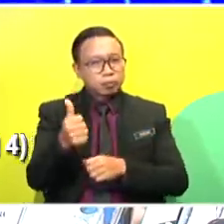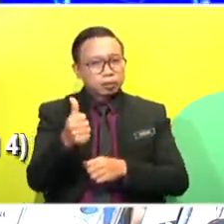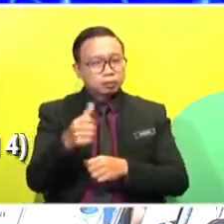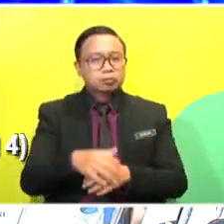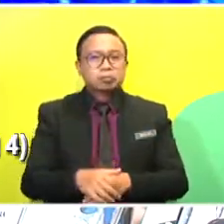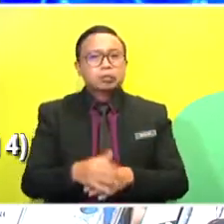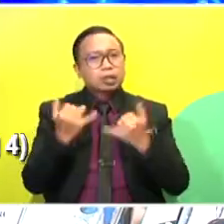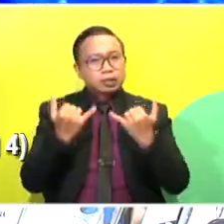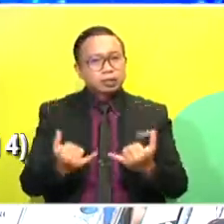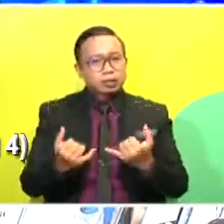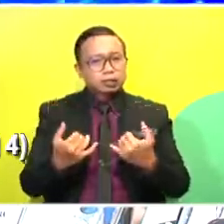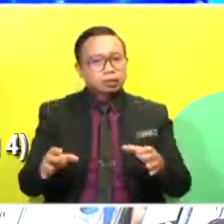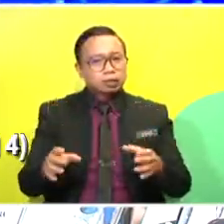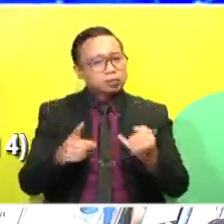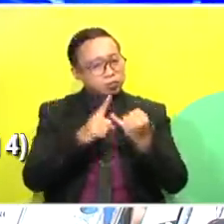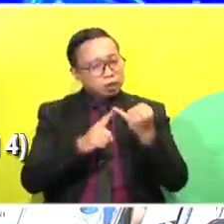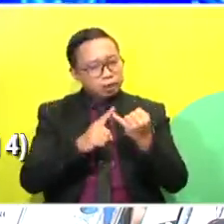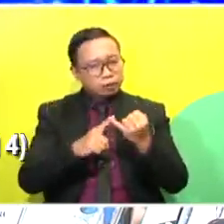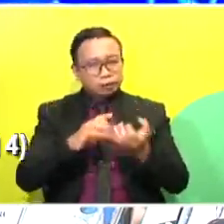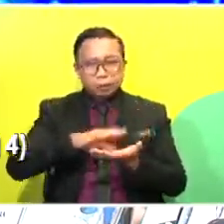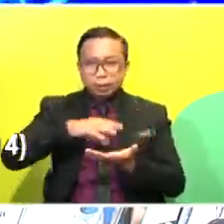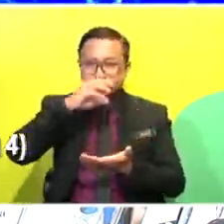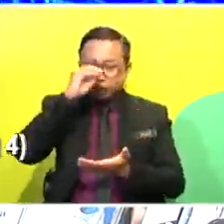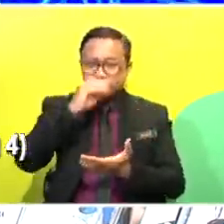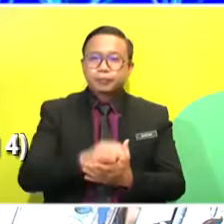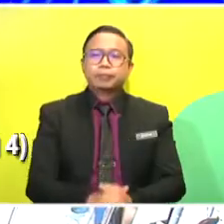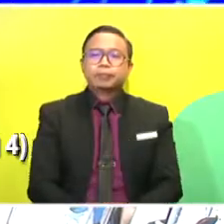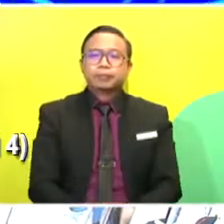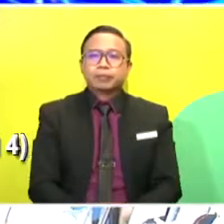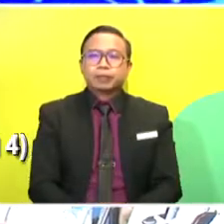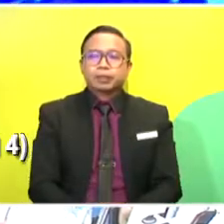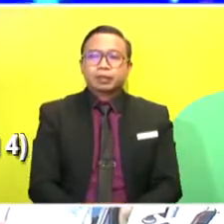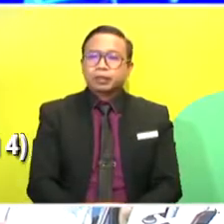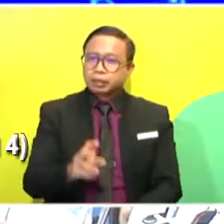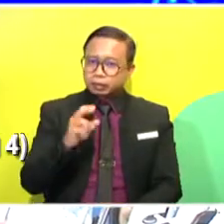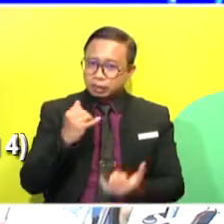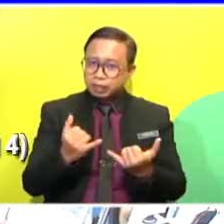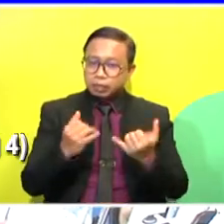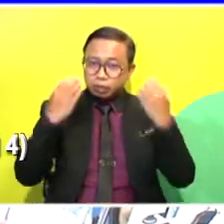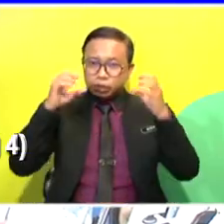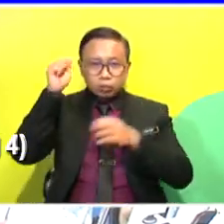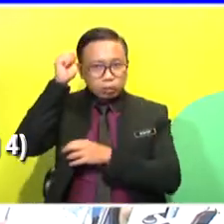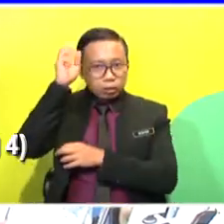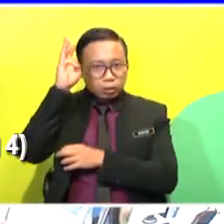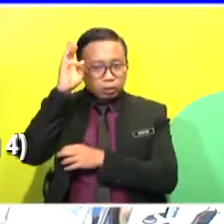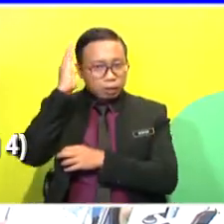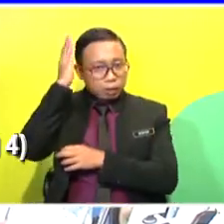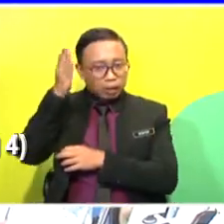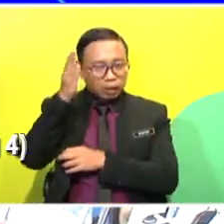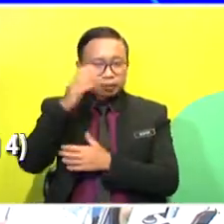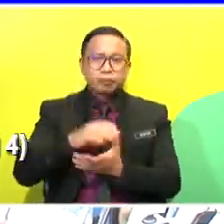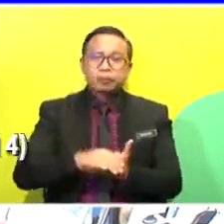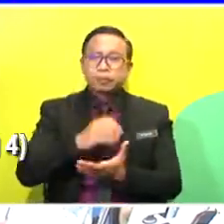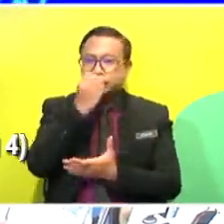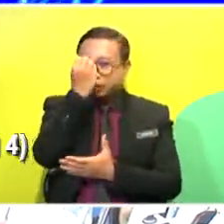penghujung kelas kita lah, Cikgu Anwar. Cikgu, saya nak minta cikgu untuk berikan kesimpulan terhadap apa yang telah kita sama-sama pelajari setakat